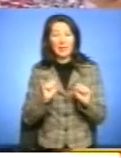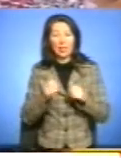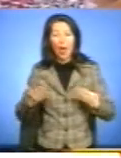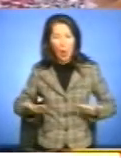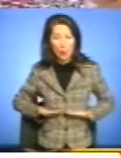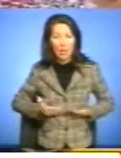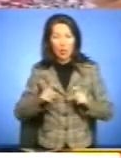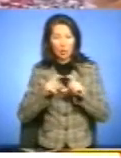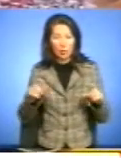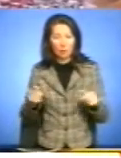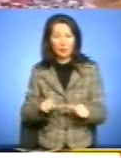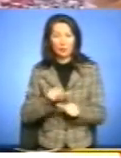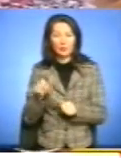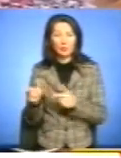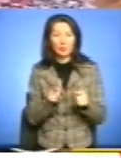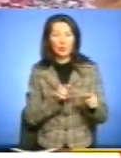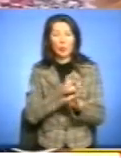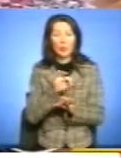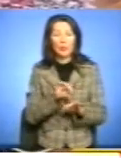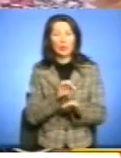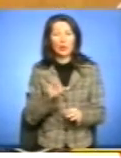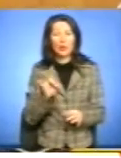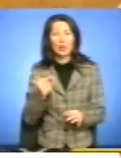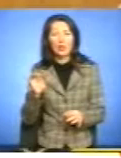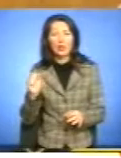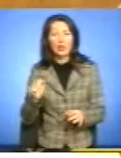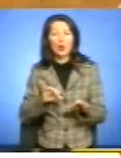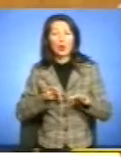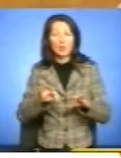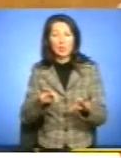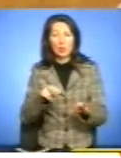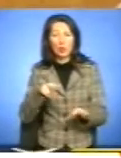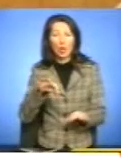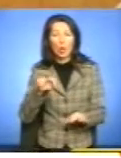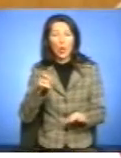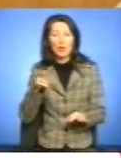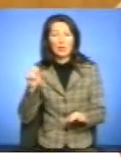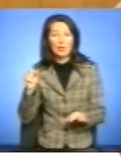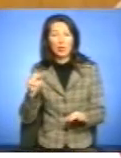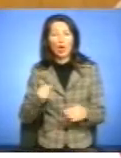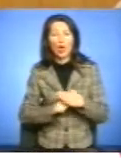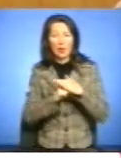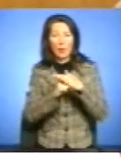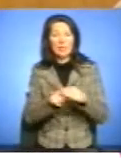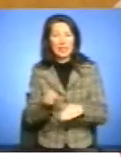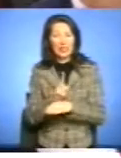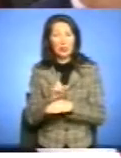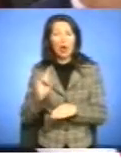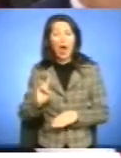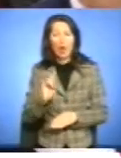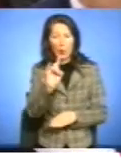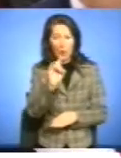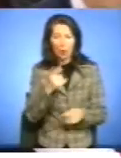Зокрема, підготовку проєкту регіонального транспортно-логістичного кластеру на базі Тернопільського аеропорту. Обговорили